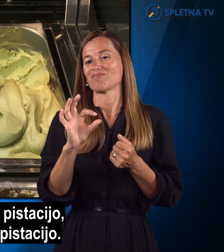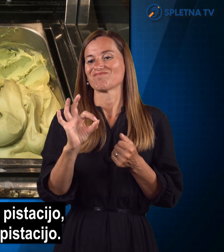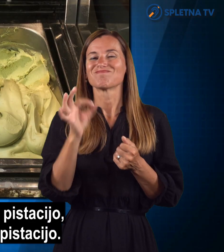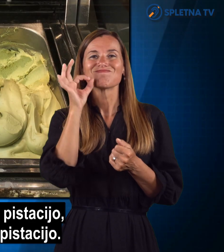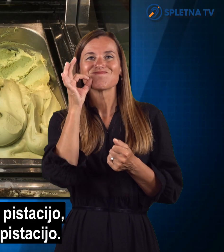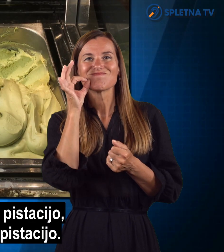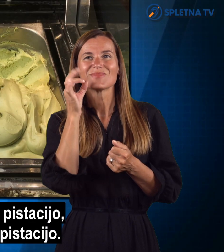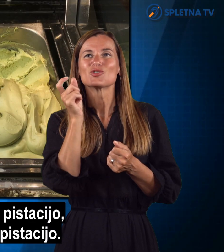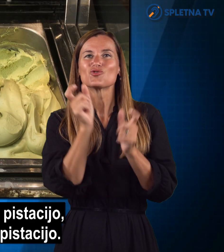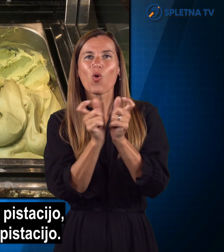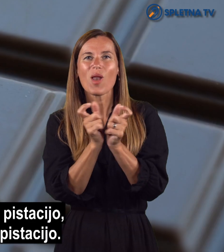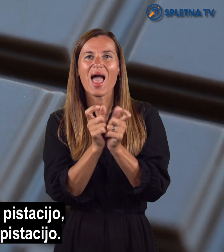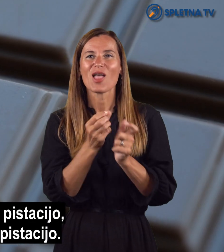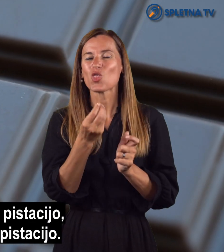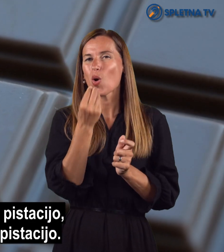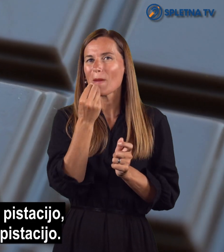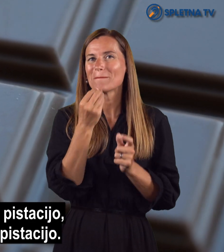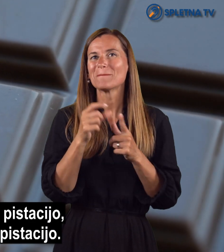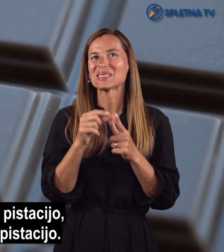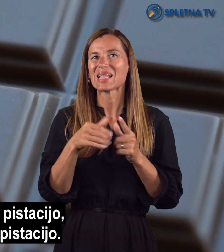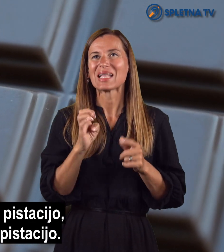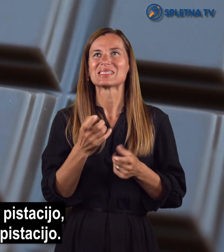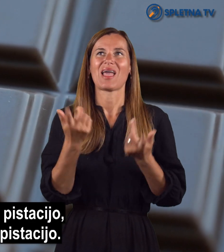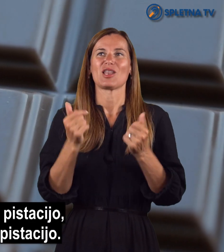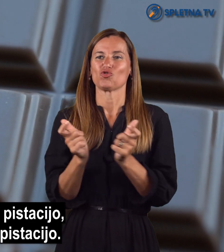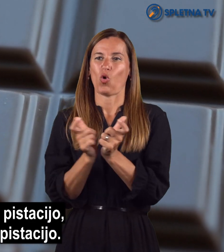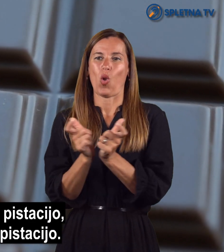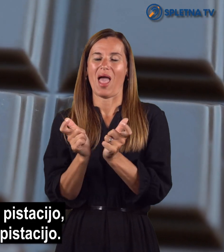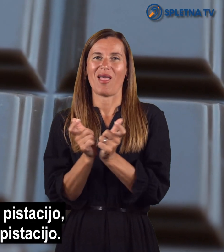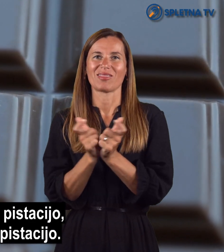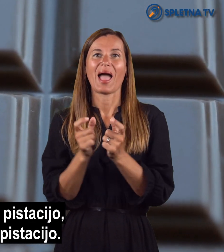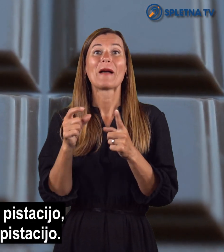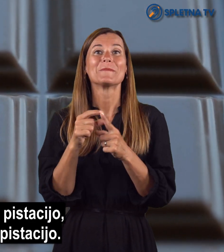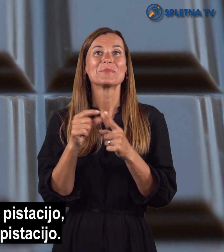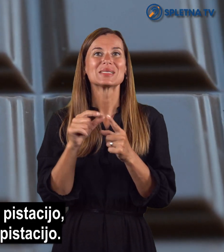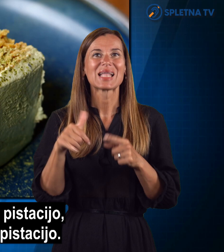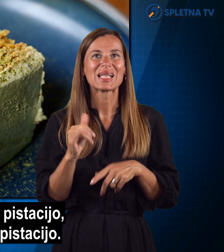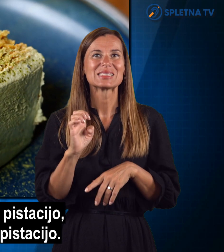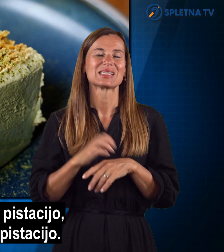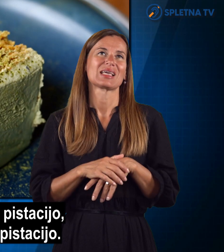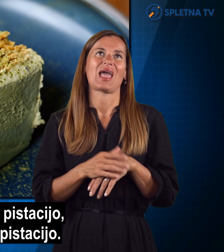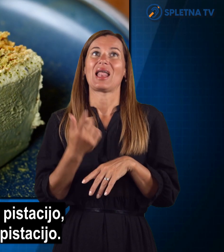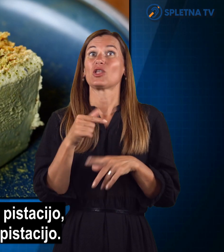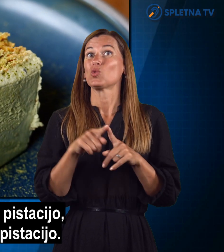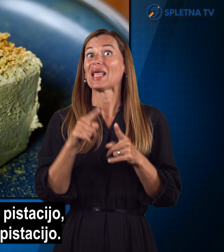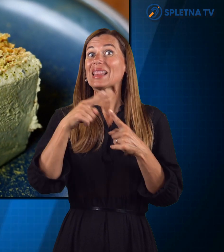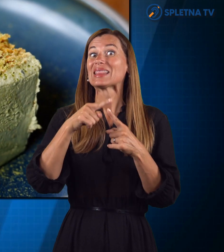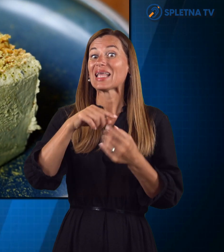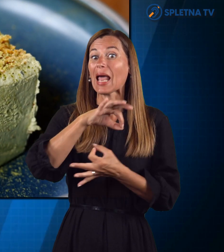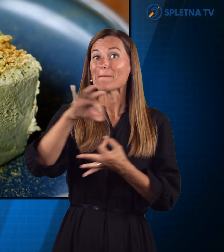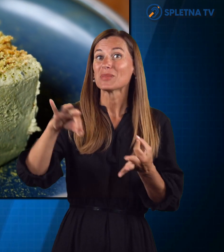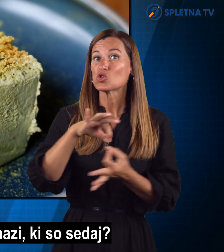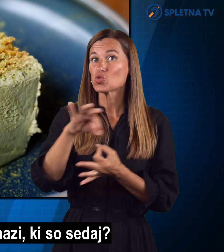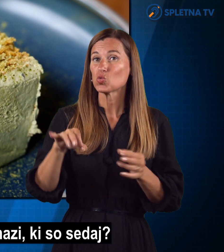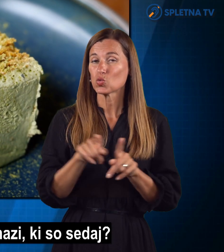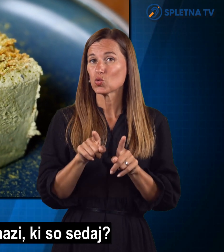s pistacijo, ali čokolado s pistacijo, kaj še, tiramisu s pistacijo.